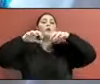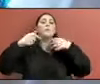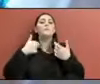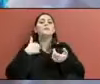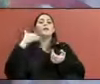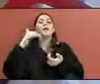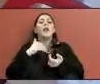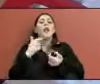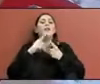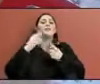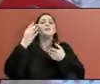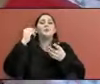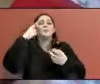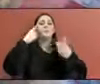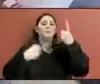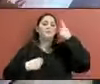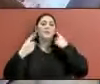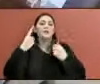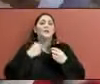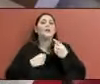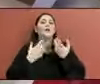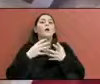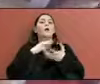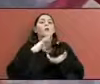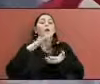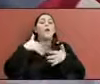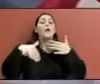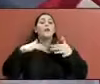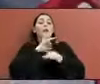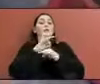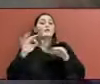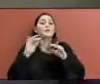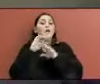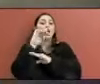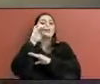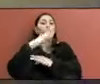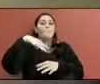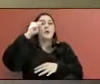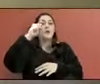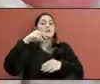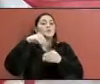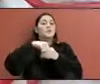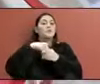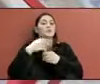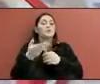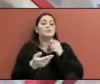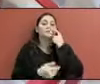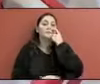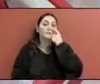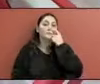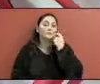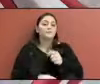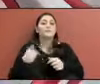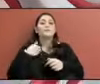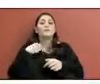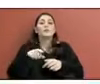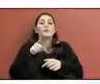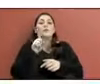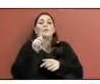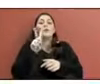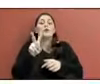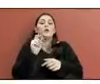noktasında yer bakıyoruz. Engelsiz yaşam merkezleri için. Bu noktada biz 12 ilçemizdeki